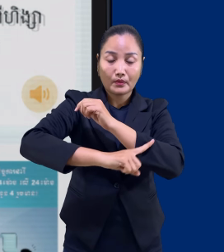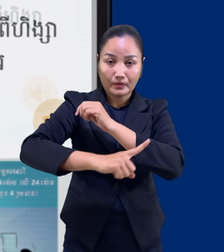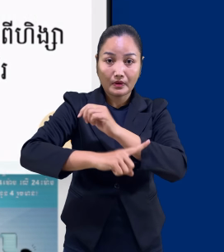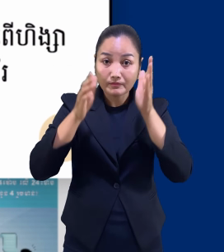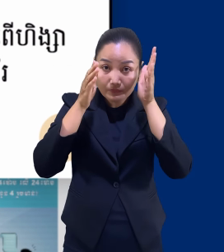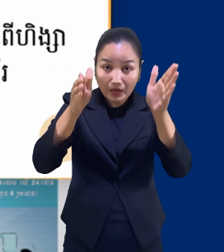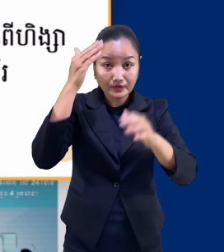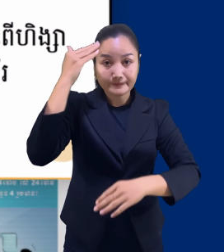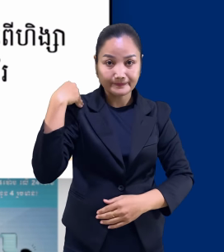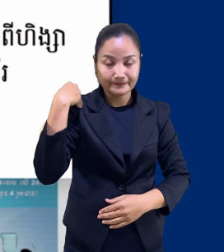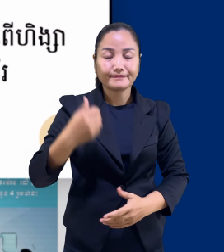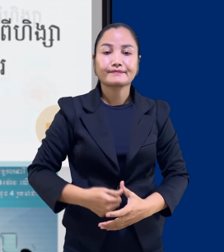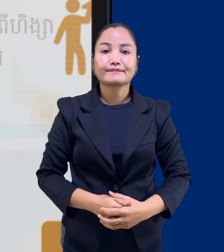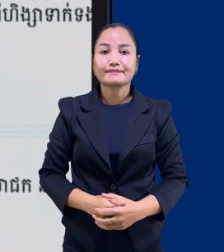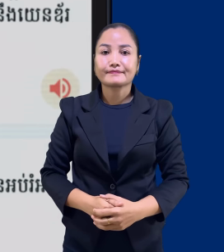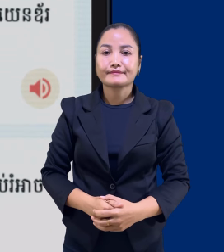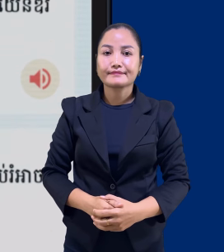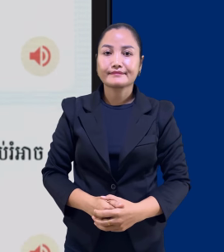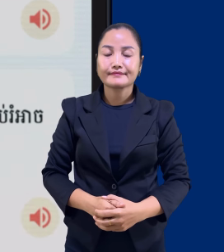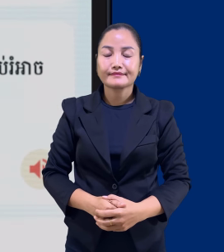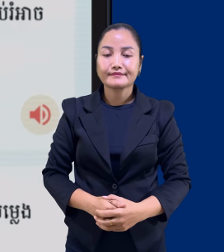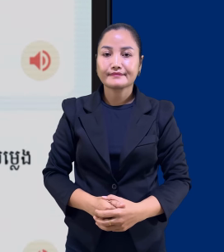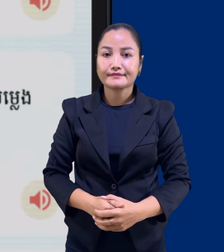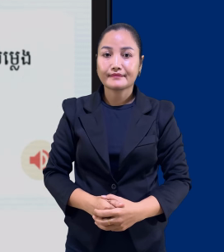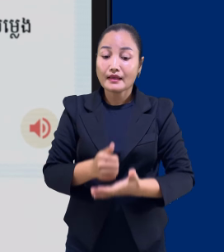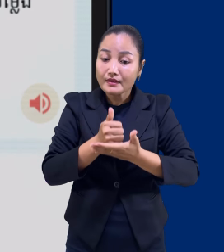ការទប់ស្កាត់អំពើហិង្សាតាក់ទងនឹង gender